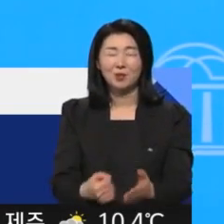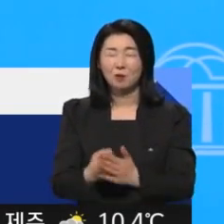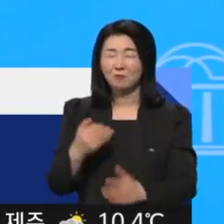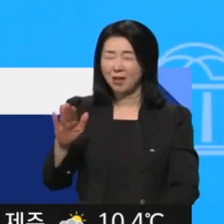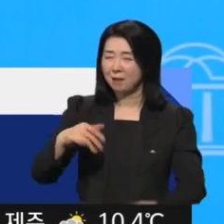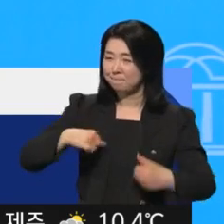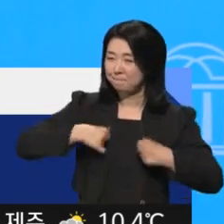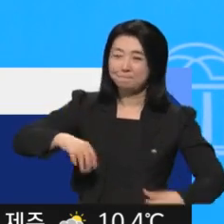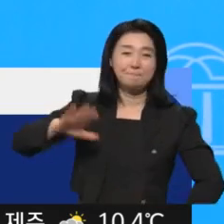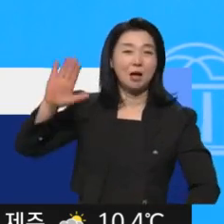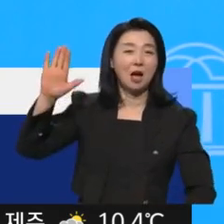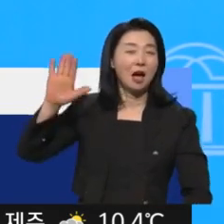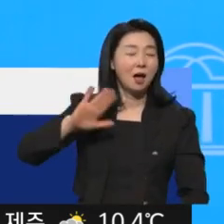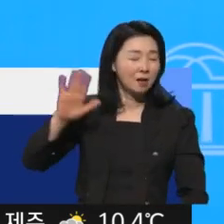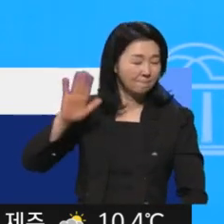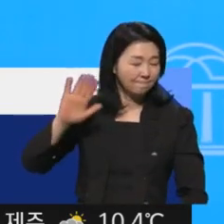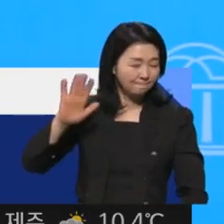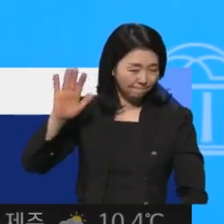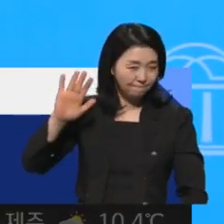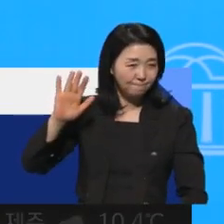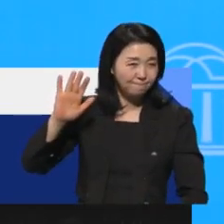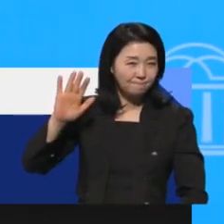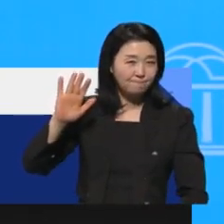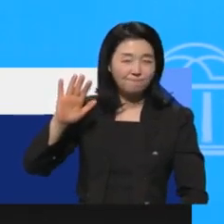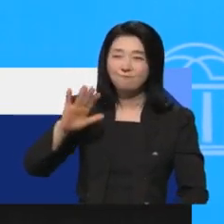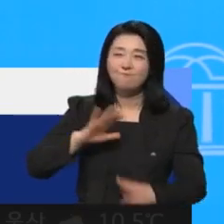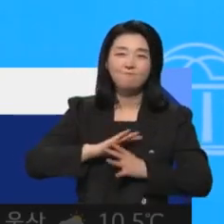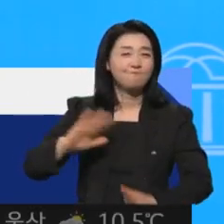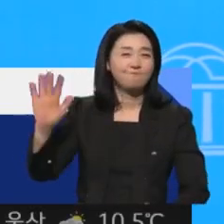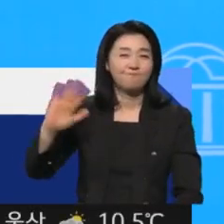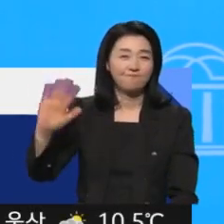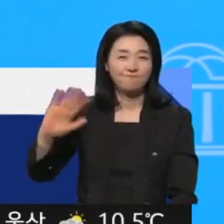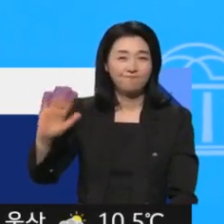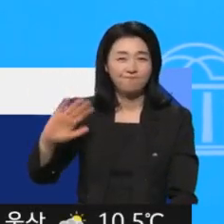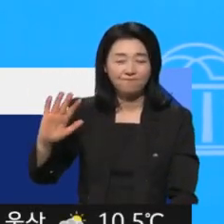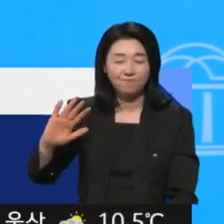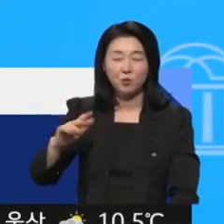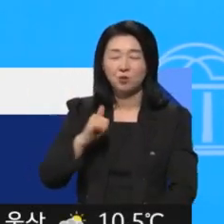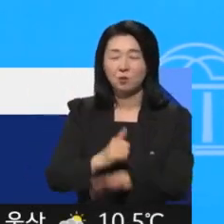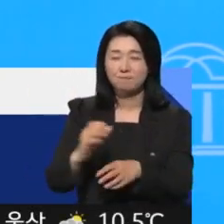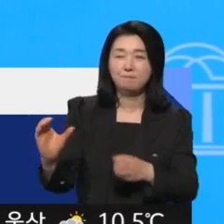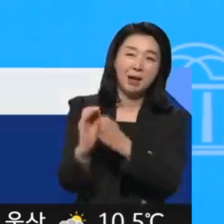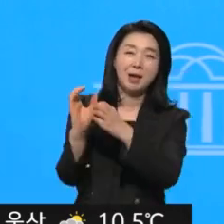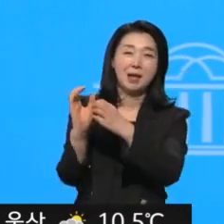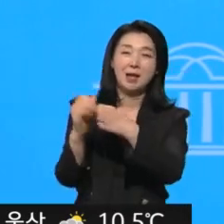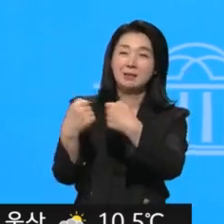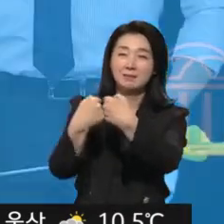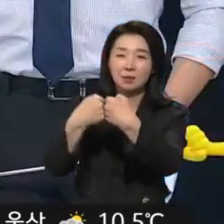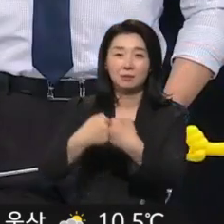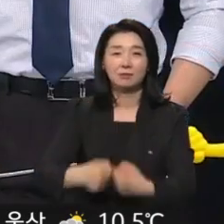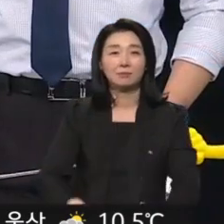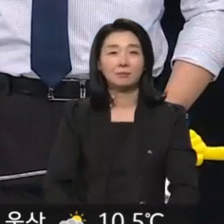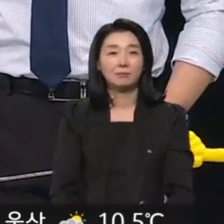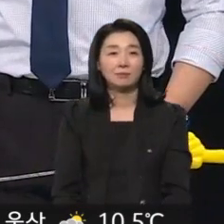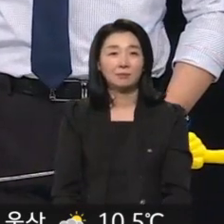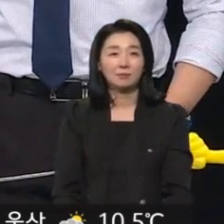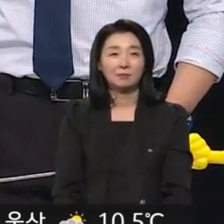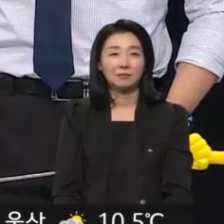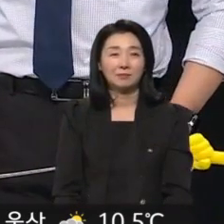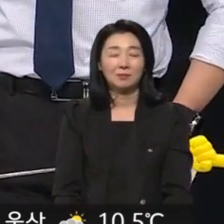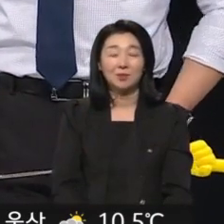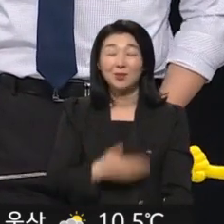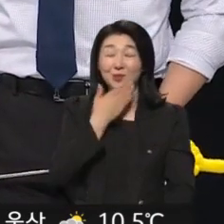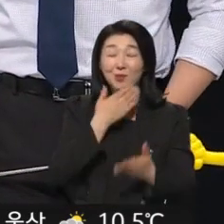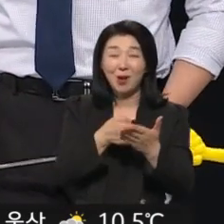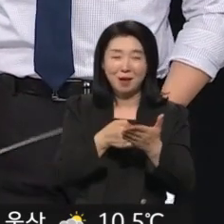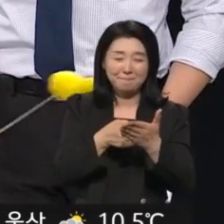않고 굴하지 않고 겁내지 않고 그리고 맞서 싸우겠습니다. 네, 중꺾말을 외친